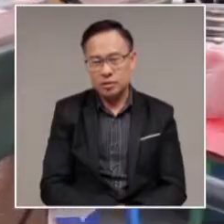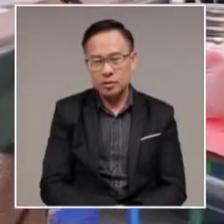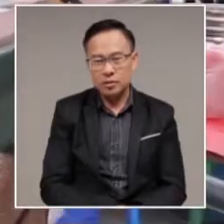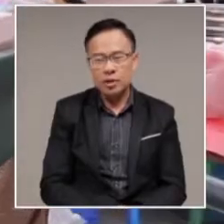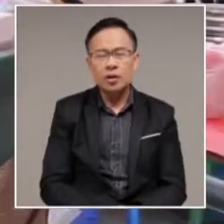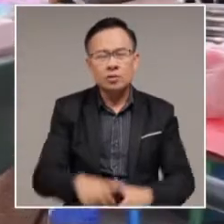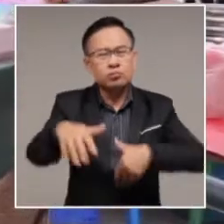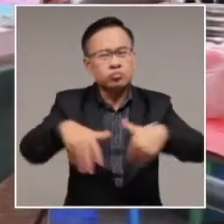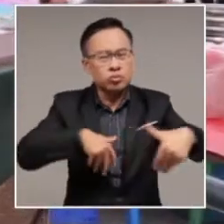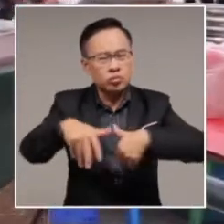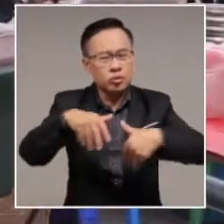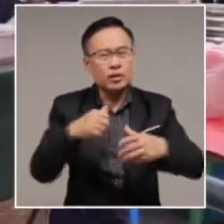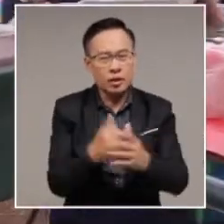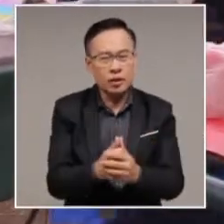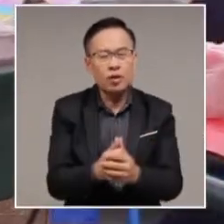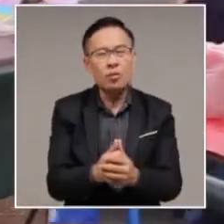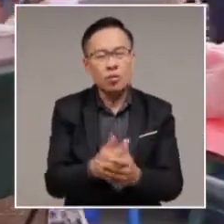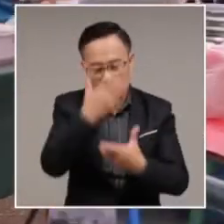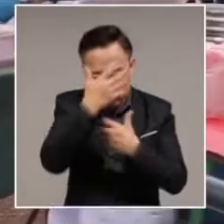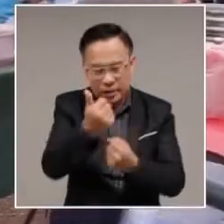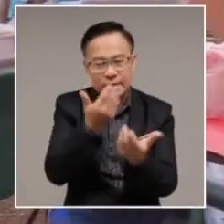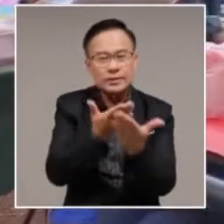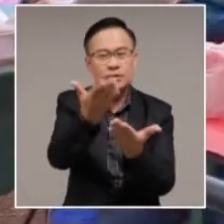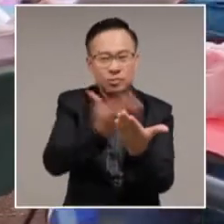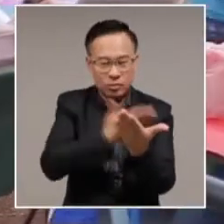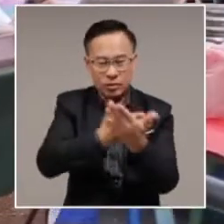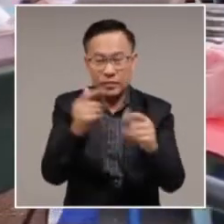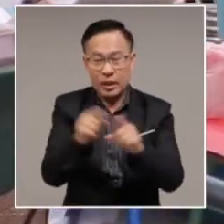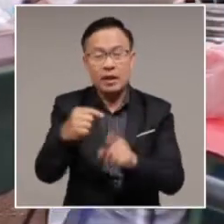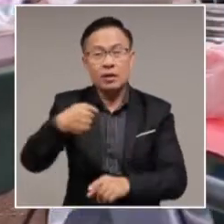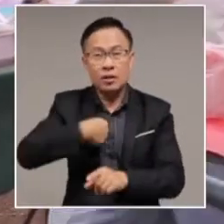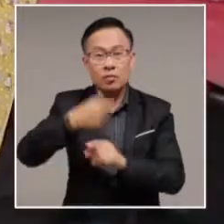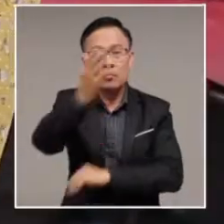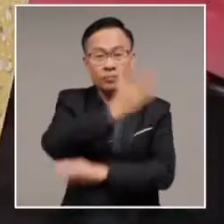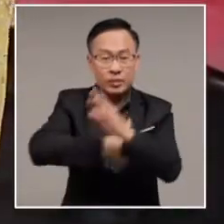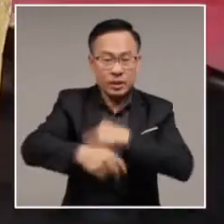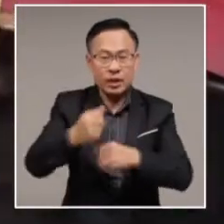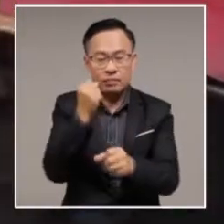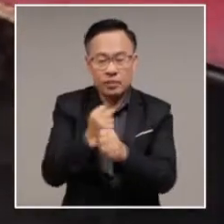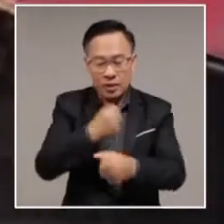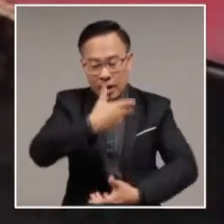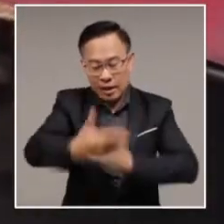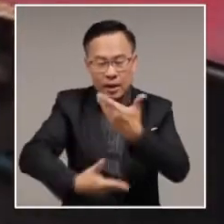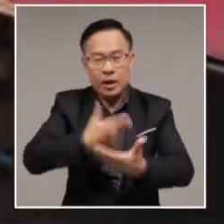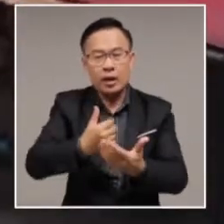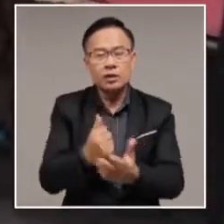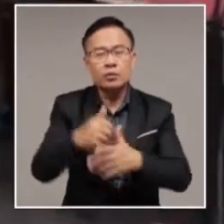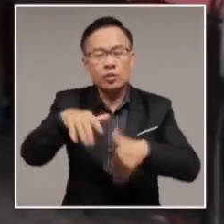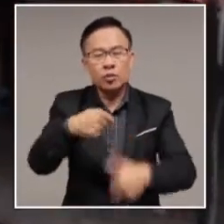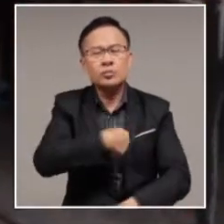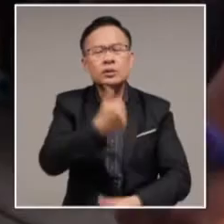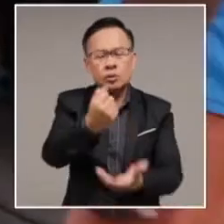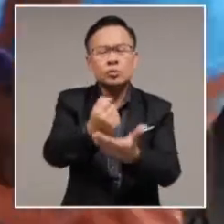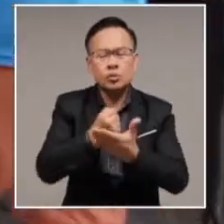เรียกได้ว่าต้องบอกว่าประชาชนให้ความสนใจที่ว่าเราเป็นแบบนี้เนาะเขาก็จะแบบให้ความช่วยเหลือม